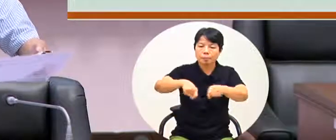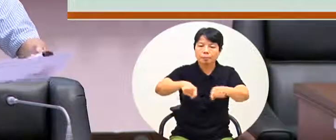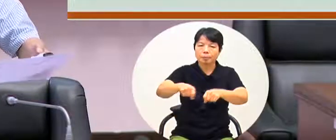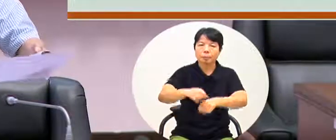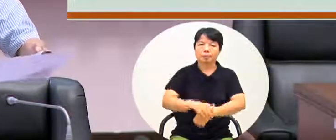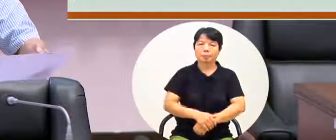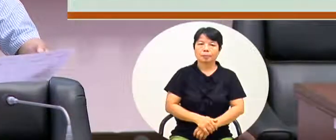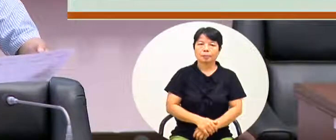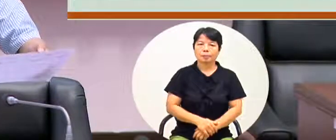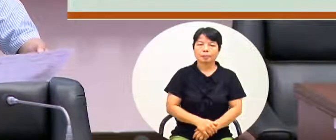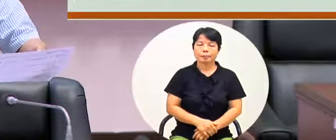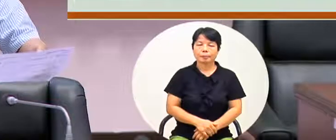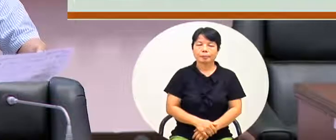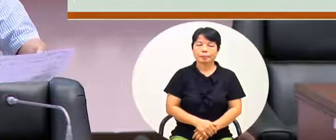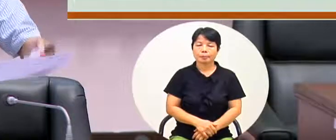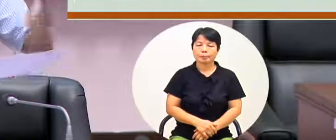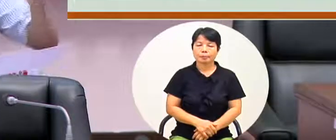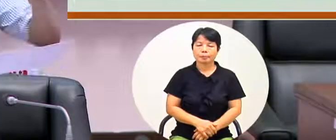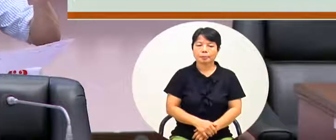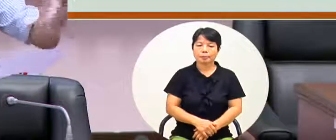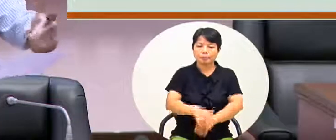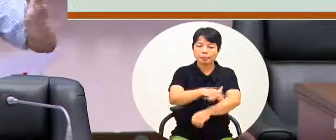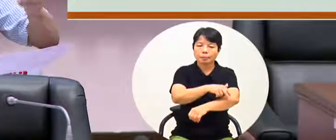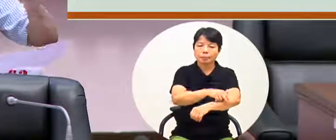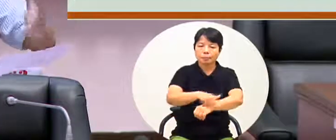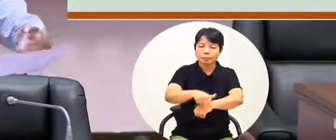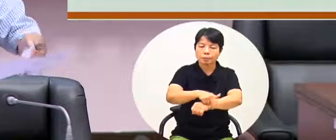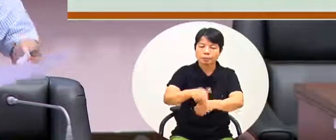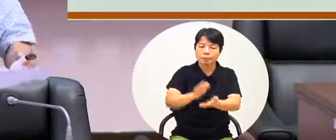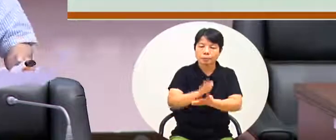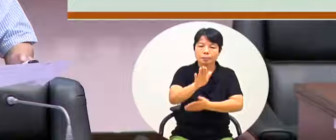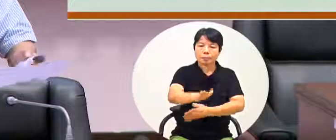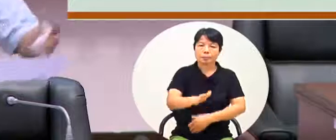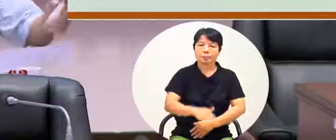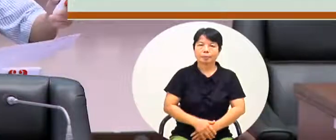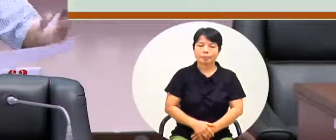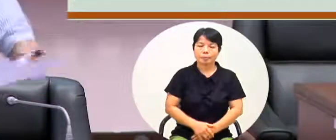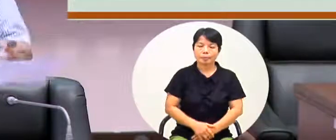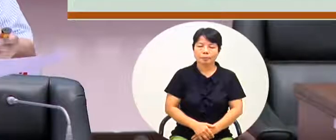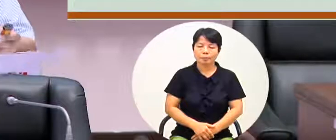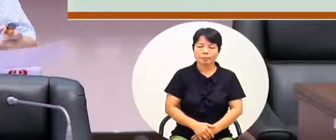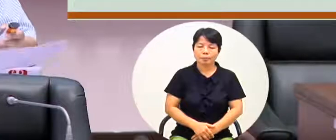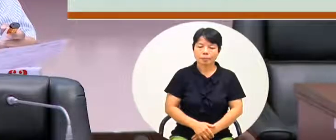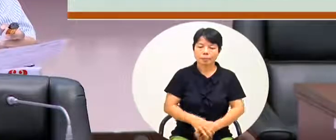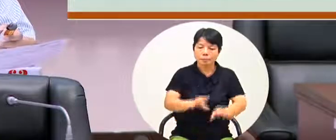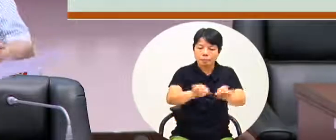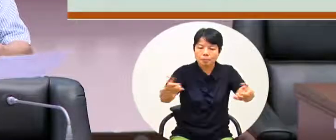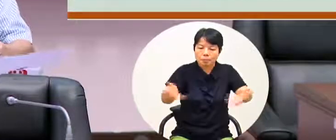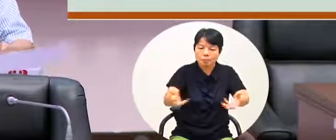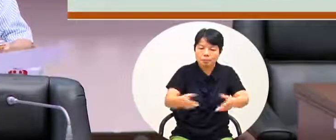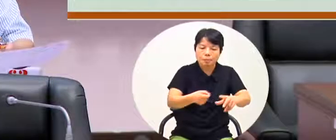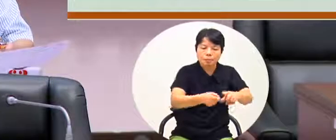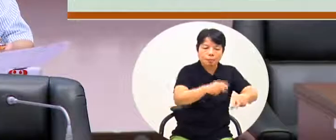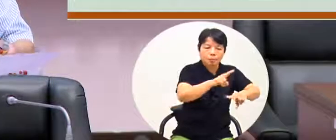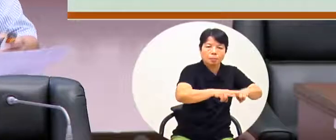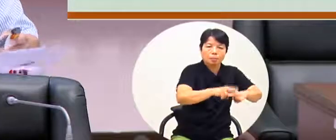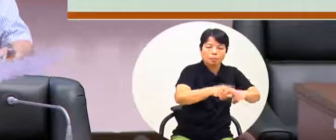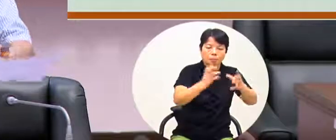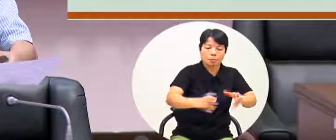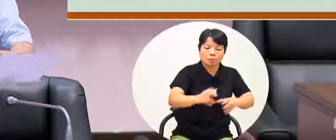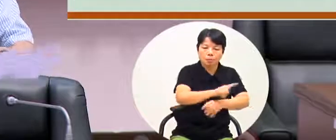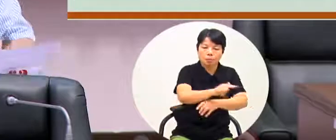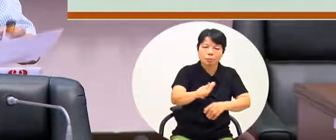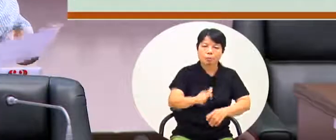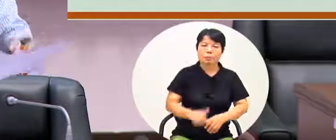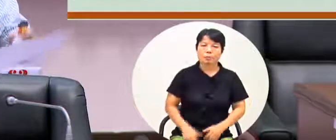规划出来了后，吼、哦，这个整体公众设施开始进场。哦，入